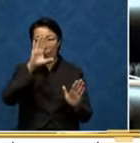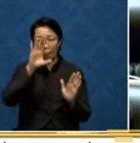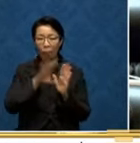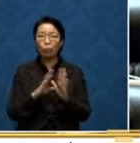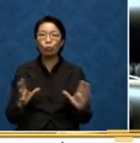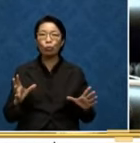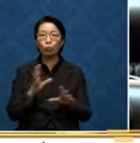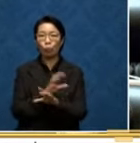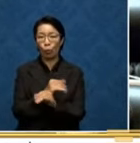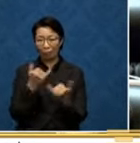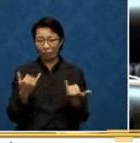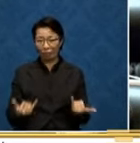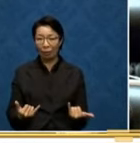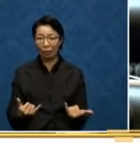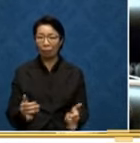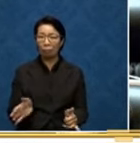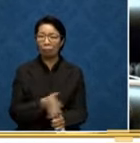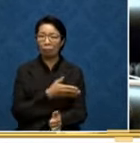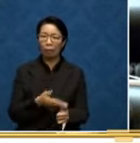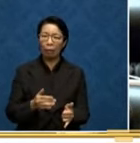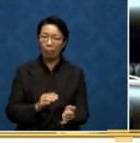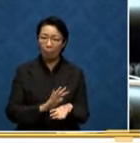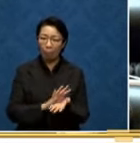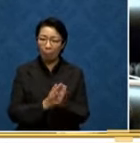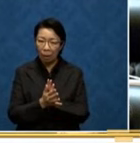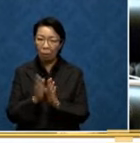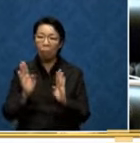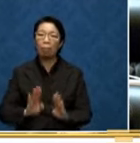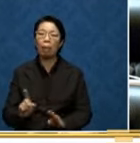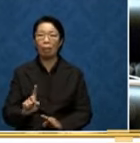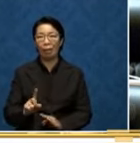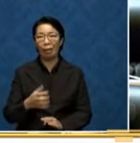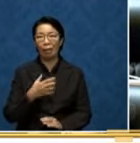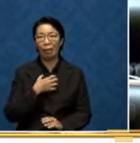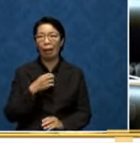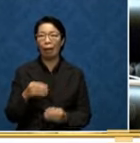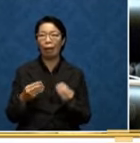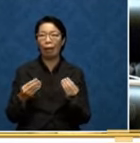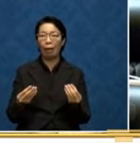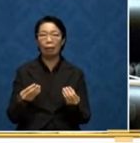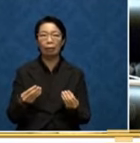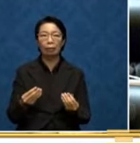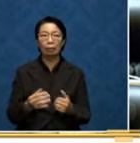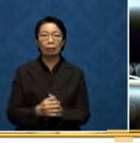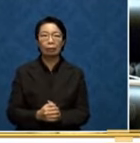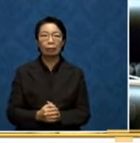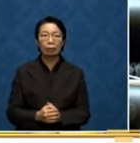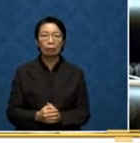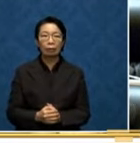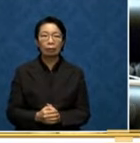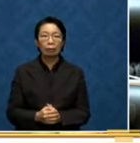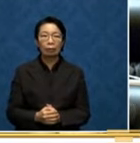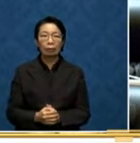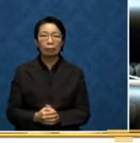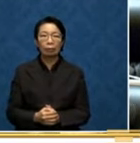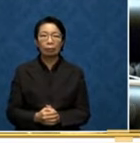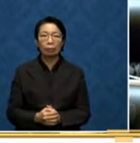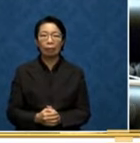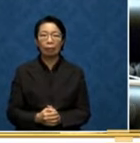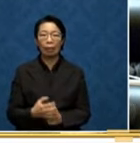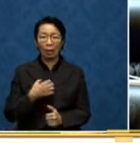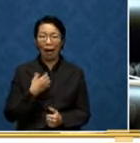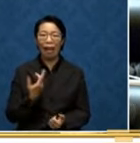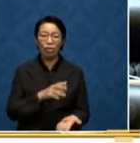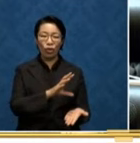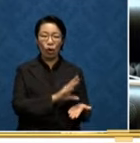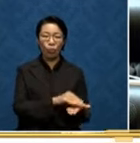จจุบันเนี่ยเหตุการณ์มันเป็นไปขนาดไหนนะครับและรวมถึงการที่ไม่มีอยากให้มีการรวมข้อมูลกันให้